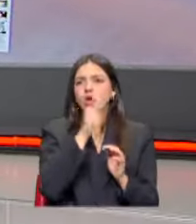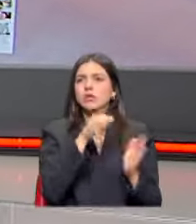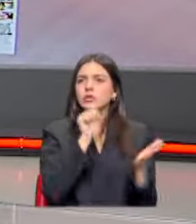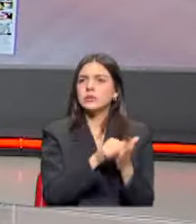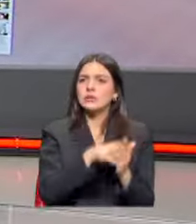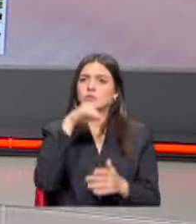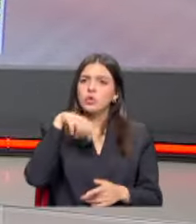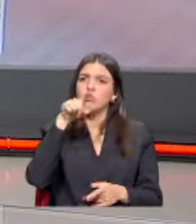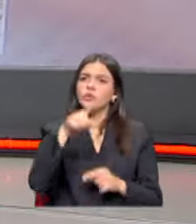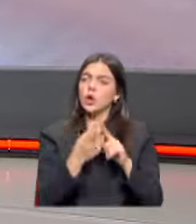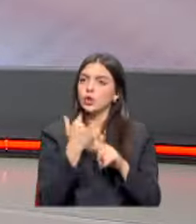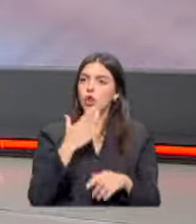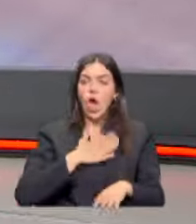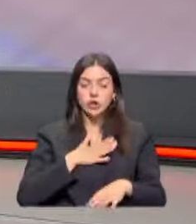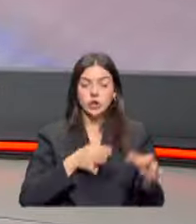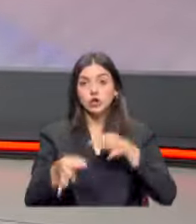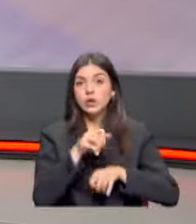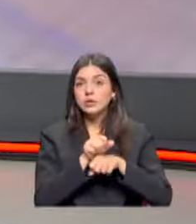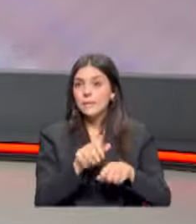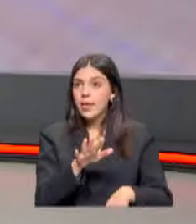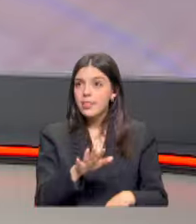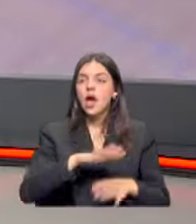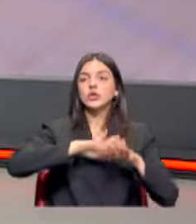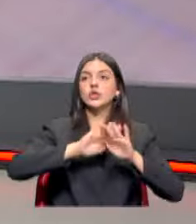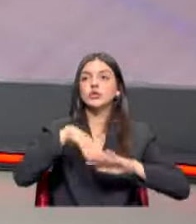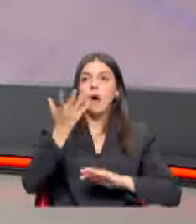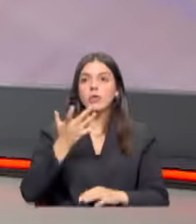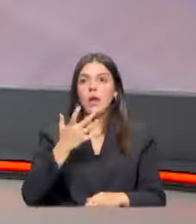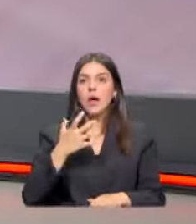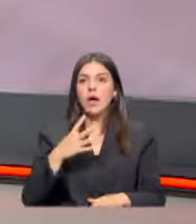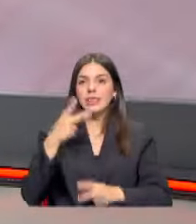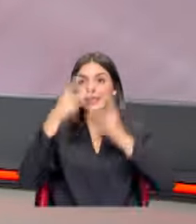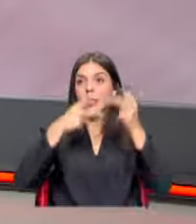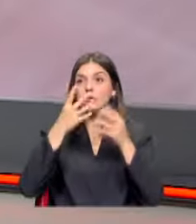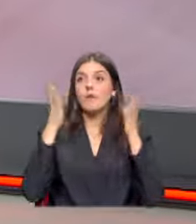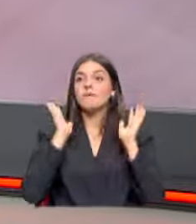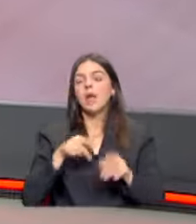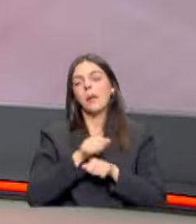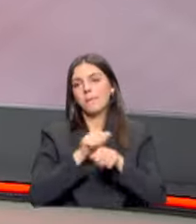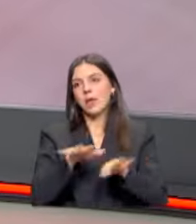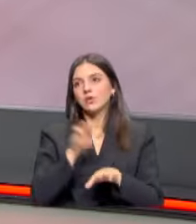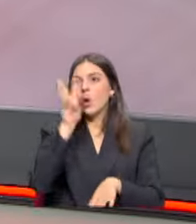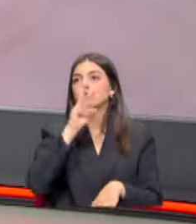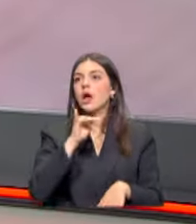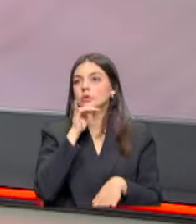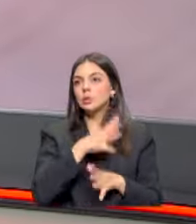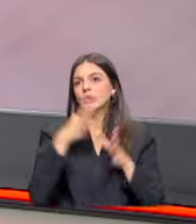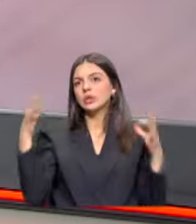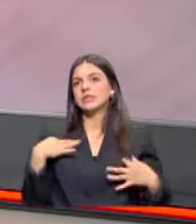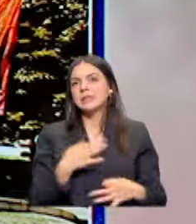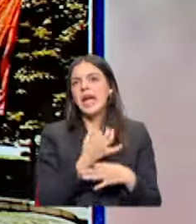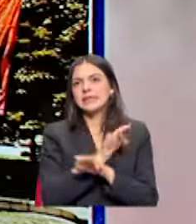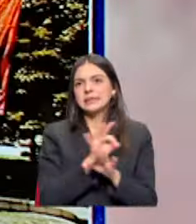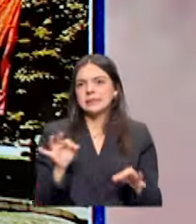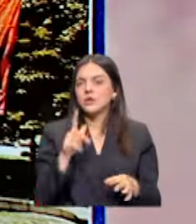gazetesinden okuyalım. Bu da dün önce sosyal medyada sonra da ana akım medyada çok paylaşıldı. 30 Ağustos'ta büyük